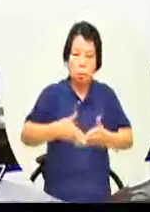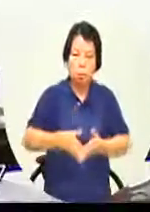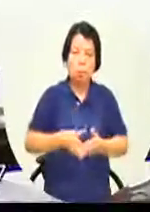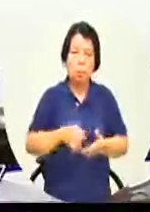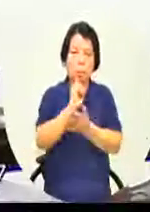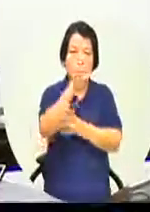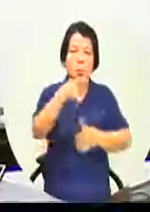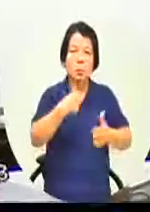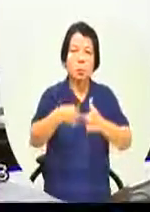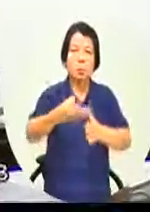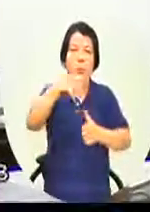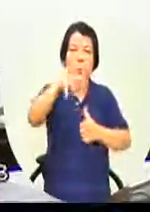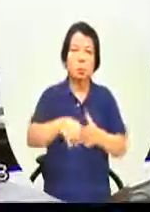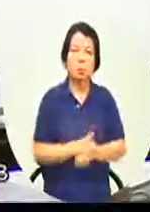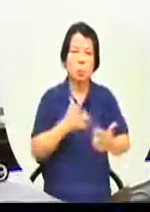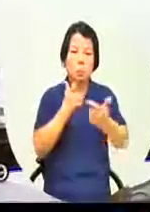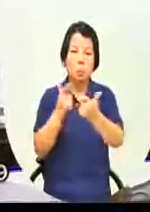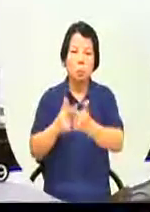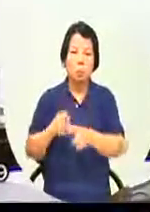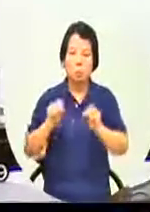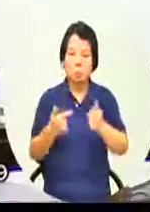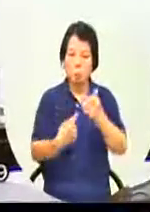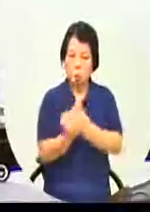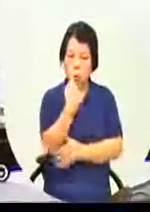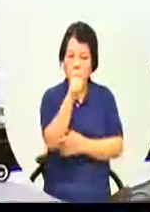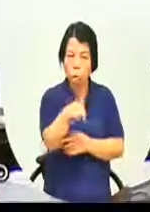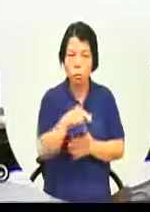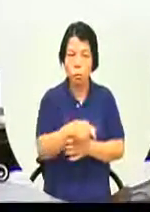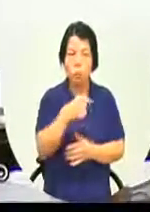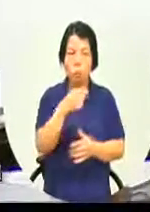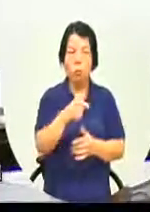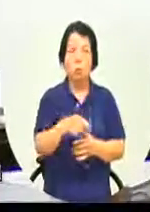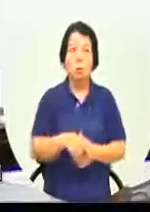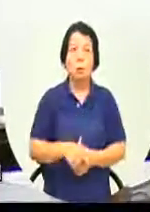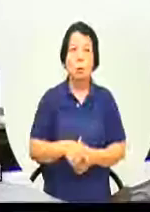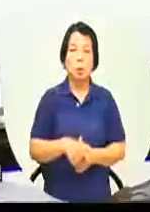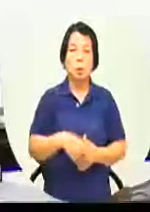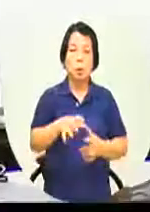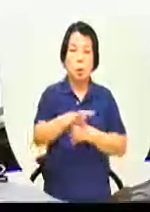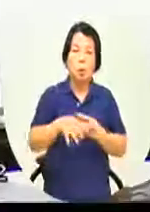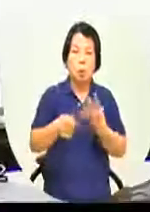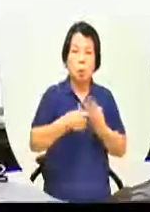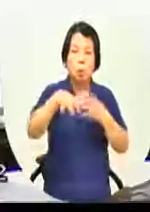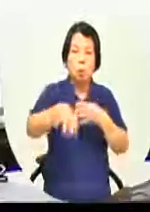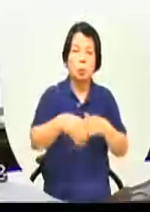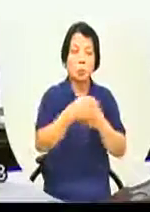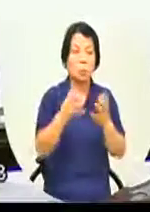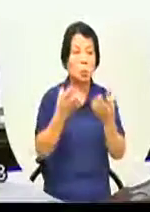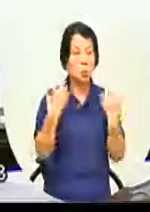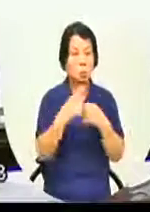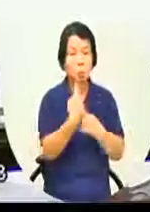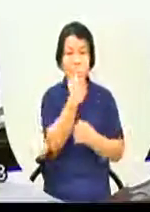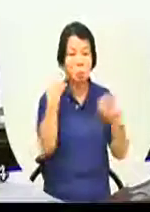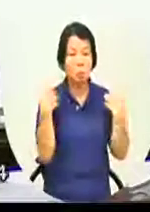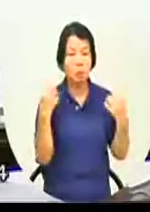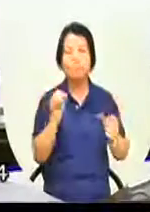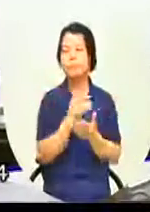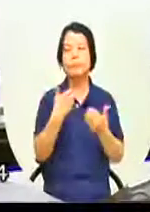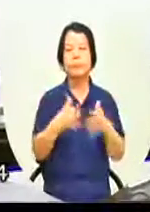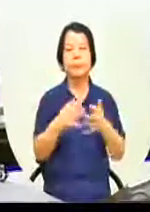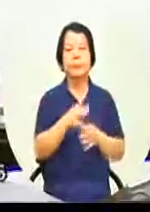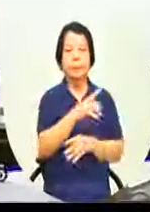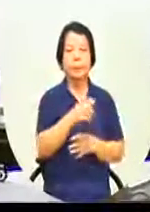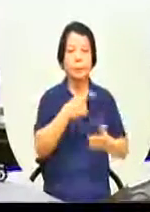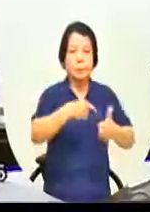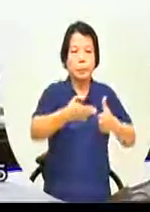其实要配合，不是只有你农业局啊，应该教育局也能够合作。到现在其实有